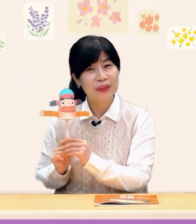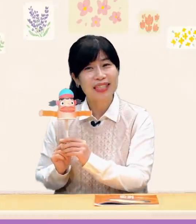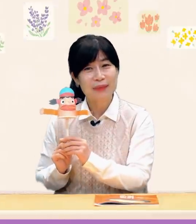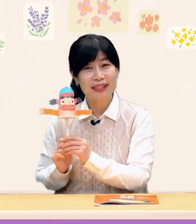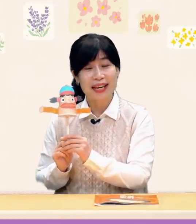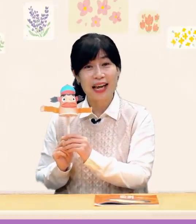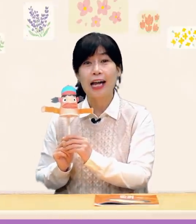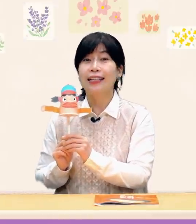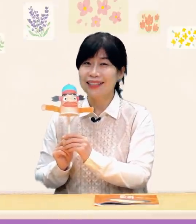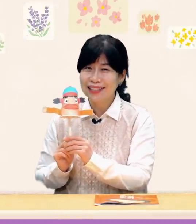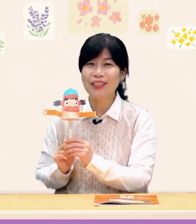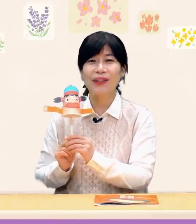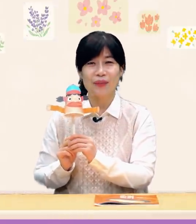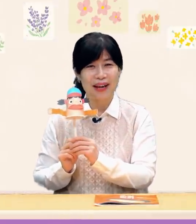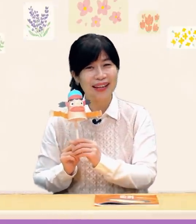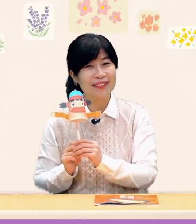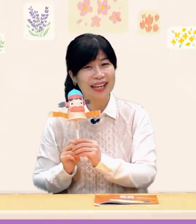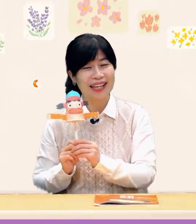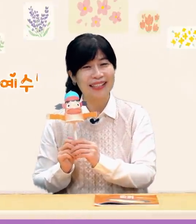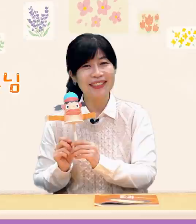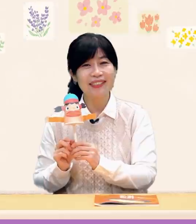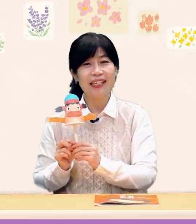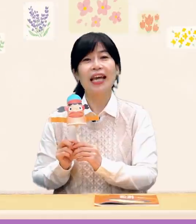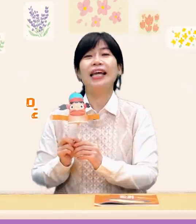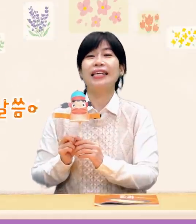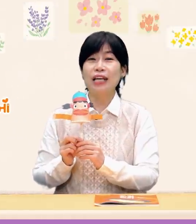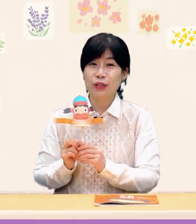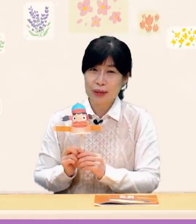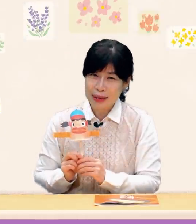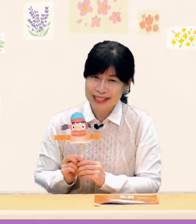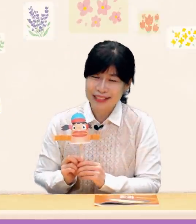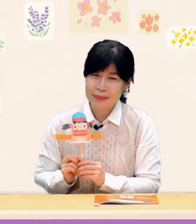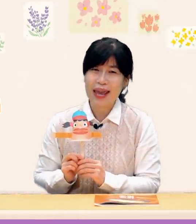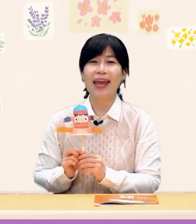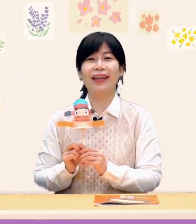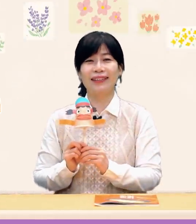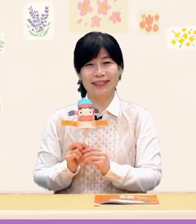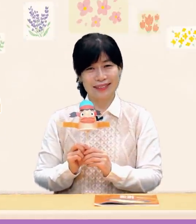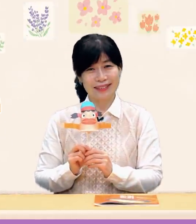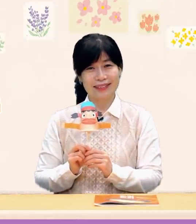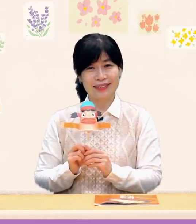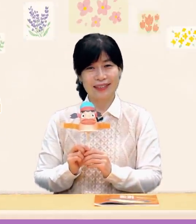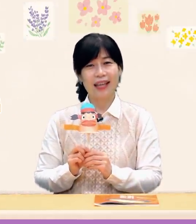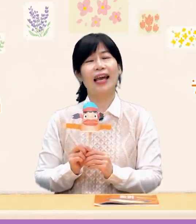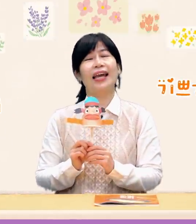그럼 전도사님을 따라 큰 소리로 말해볼까요? 예수님 말씀에